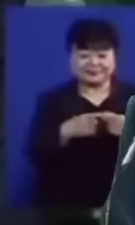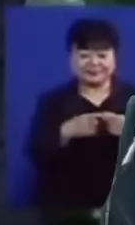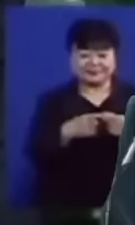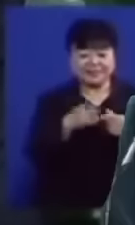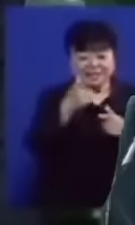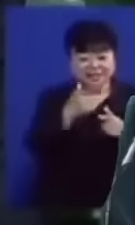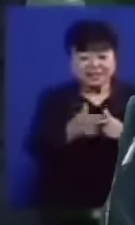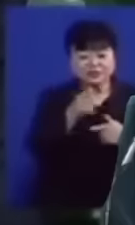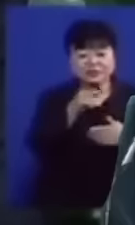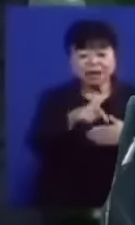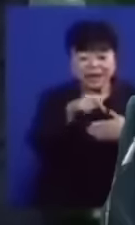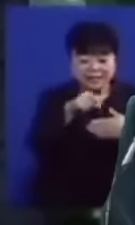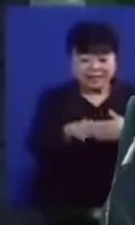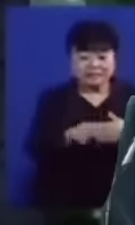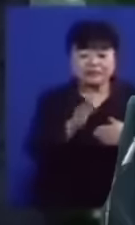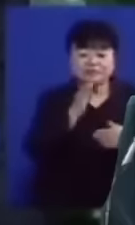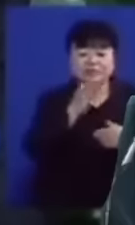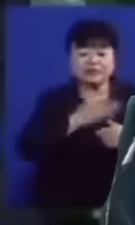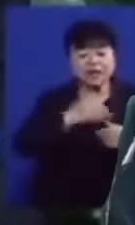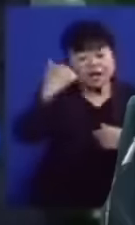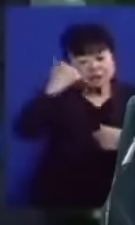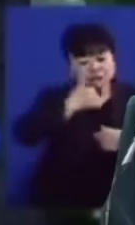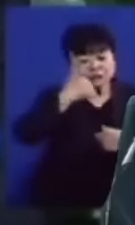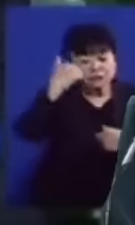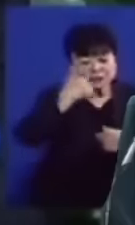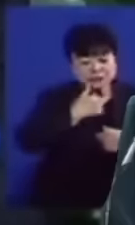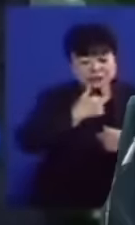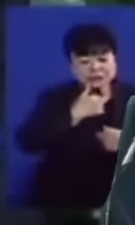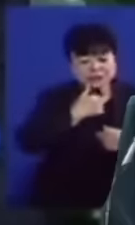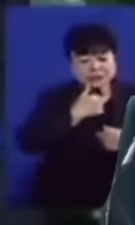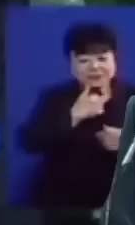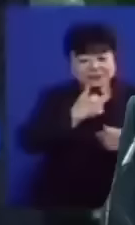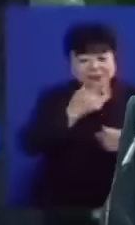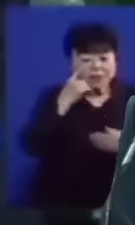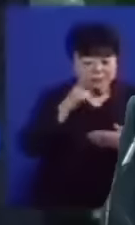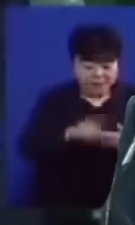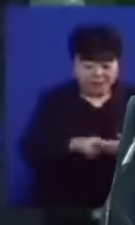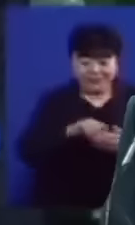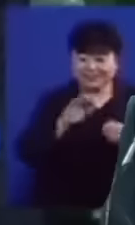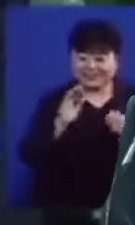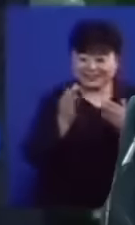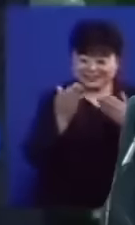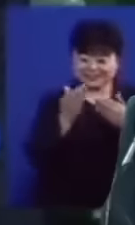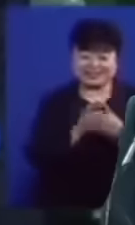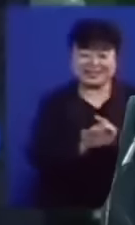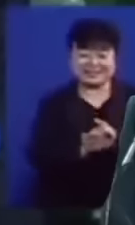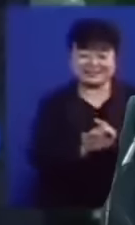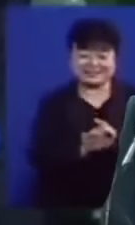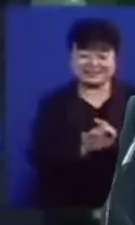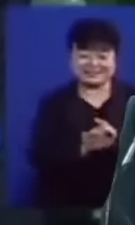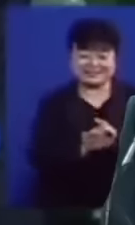저는 예수님 안에서 비로소 내가 누군지를 발견하게 되었습니다.